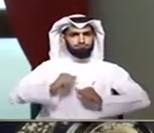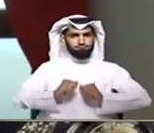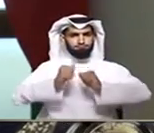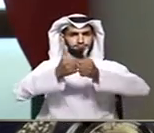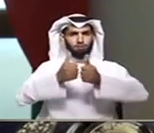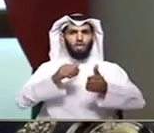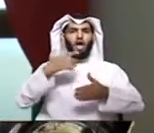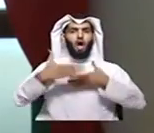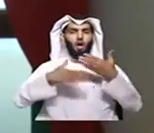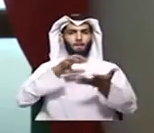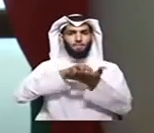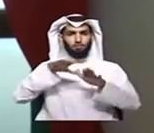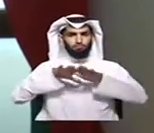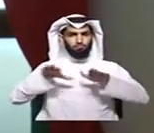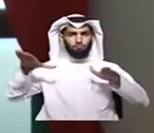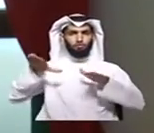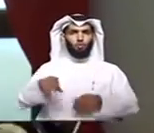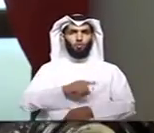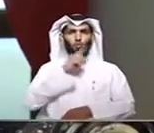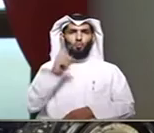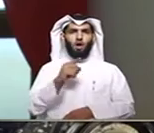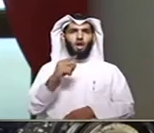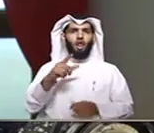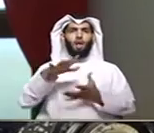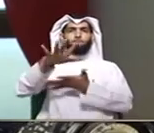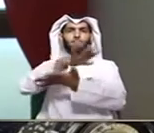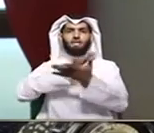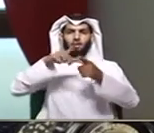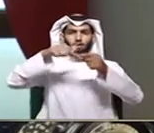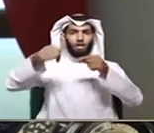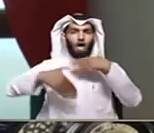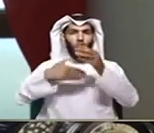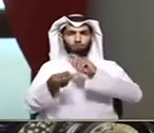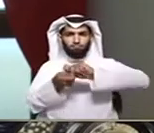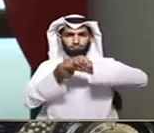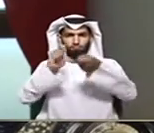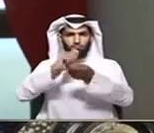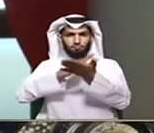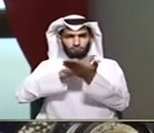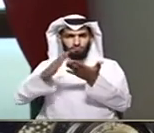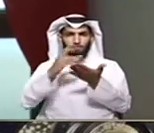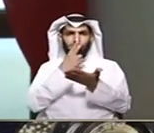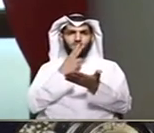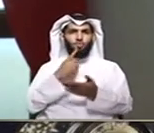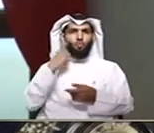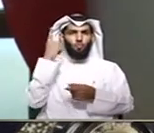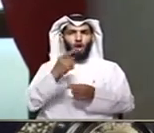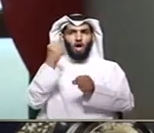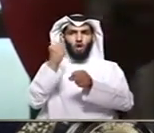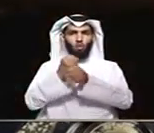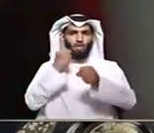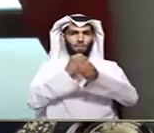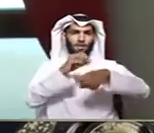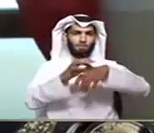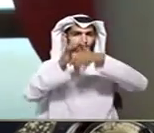في المنطقة ودورها في إيجاد حل للأزمة الخليجية، وكذلك دورها في مجال العمل الإنساني، وذلك